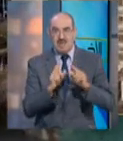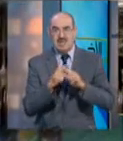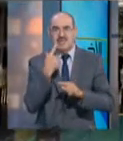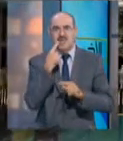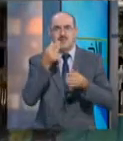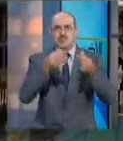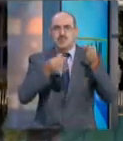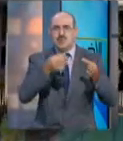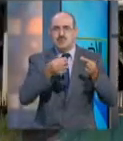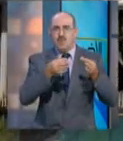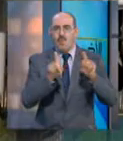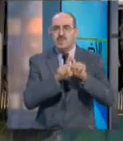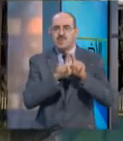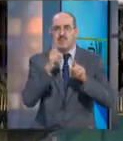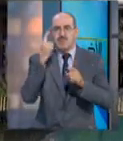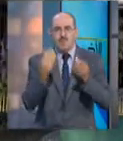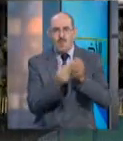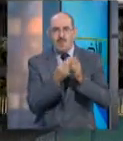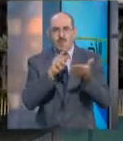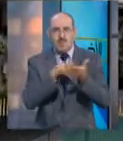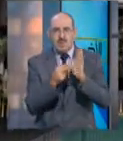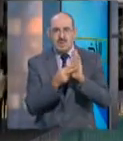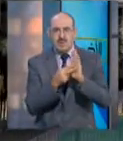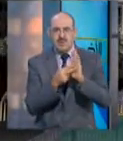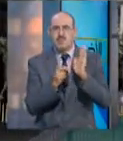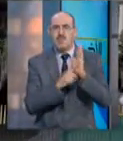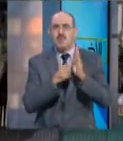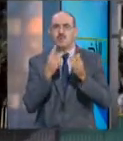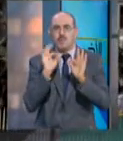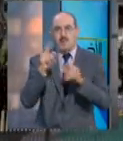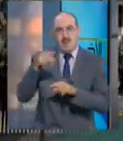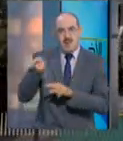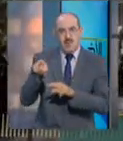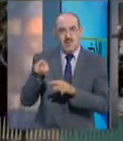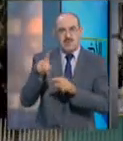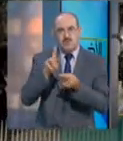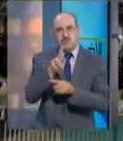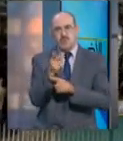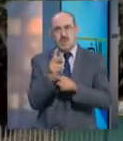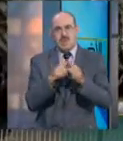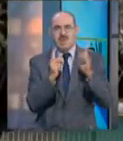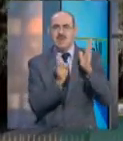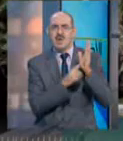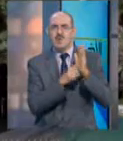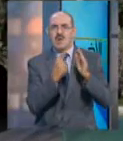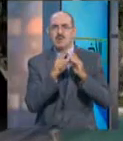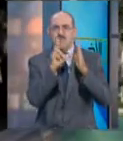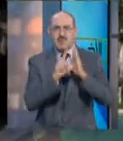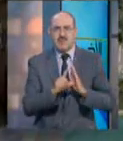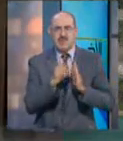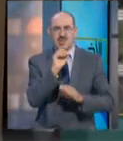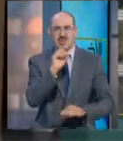للقضاء، ويندرج مشروع هذا النص الذي يلغي ويحل محل القانون العضوي